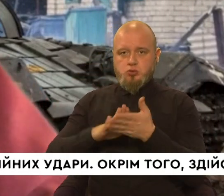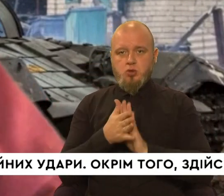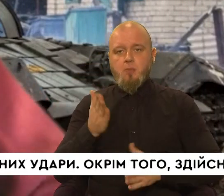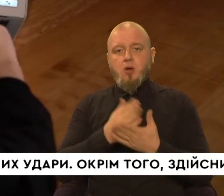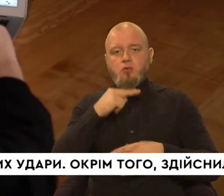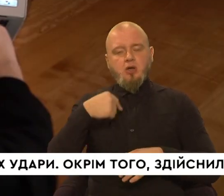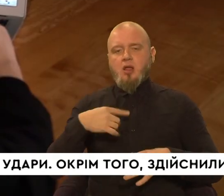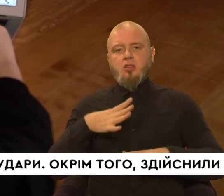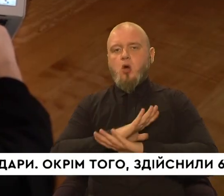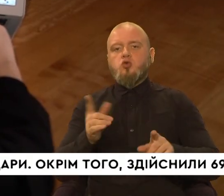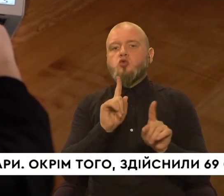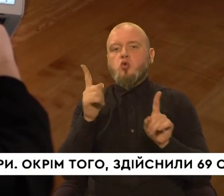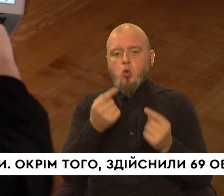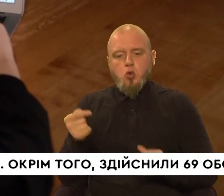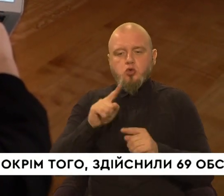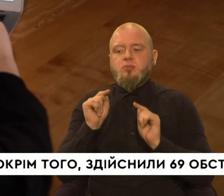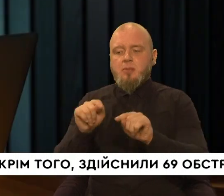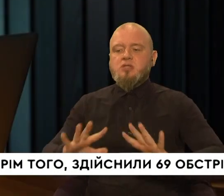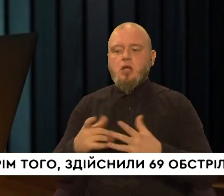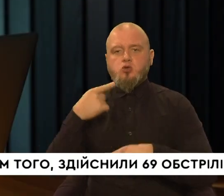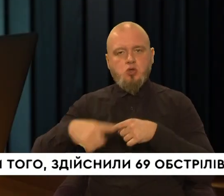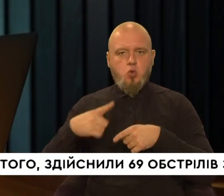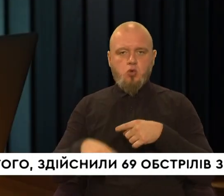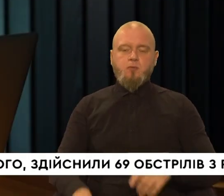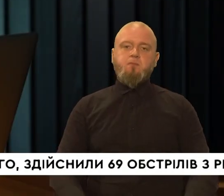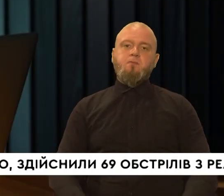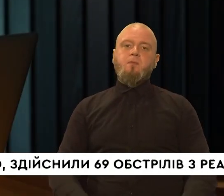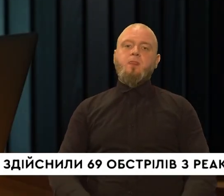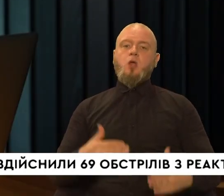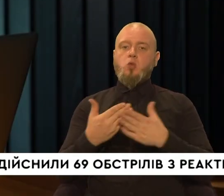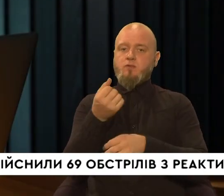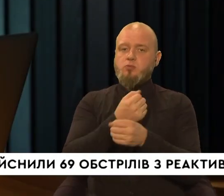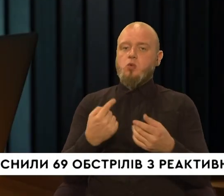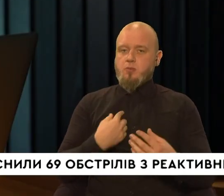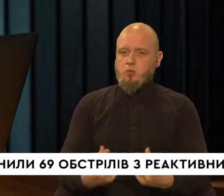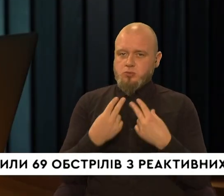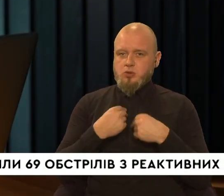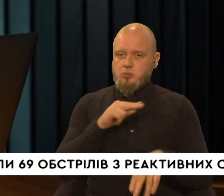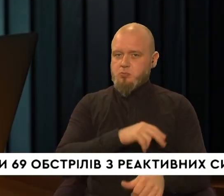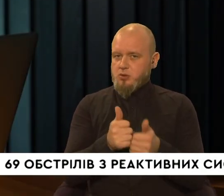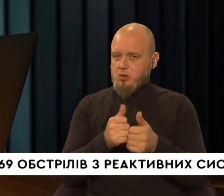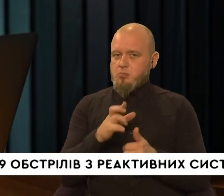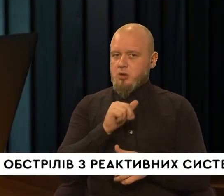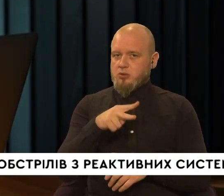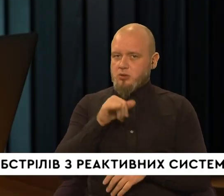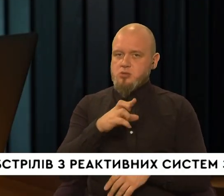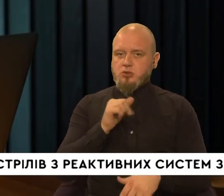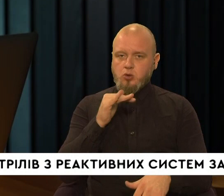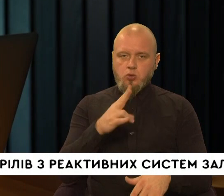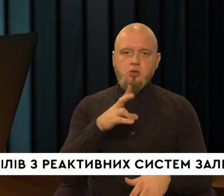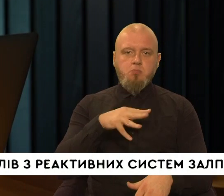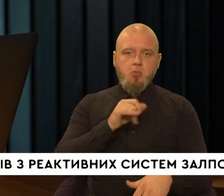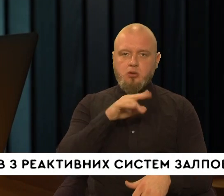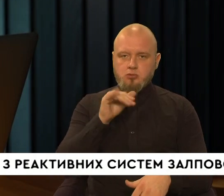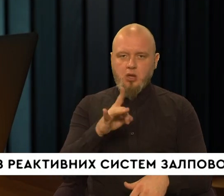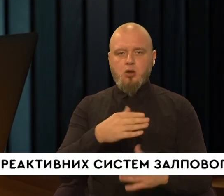я не очікую чогось конкретного, щоб там сталося скоро. Нова зброя, яку нам обіцяють партнери – Бредлі, Бастіони, Мардер,